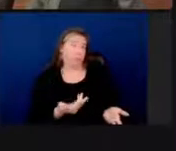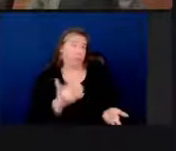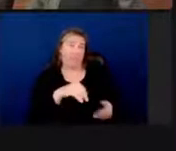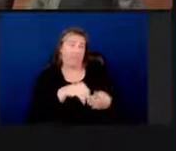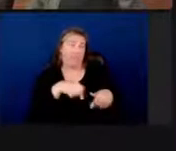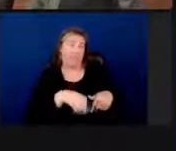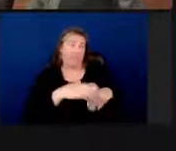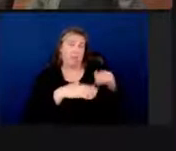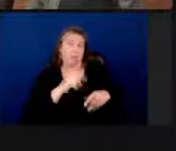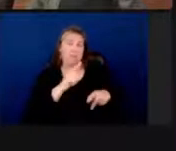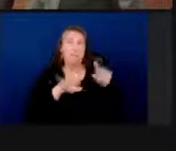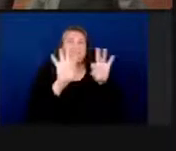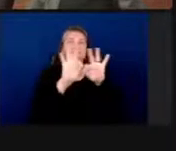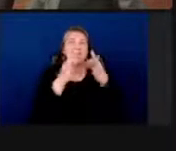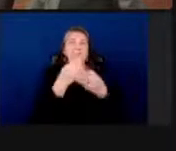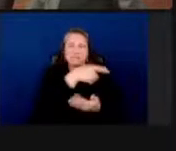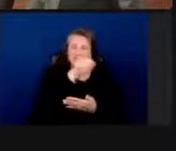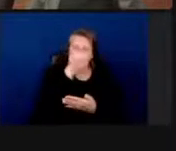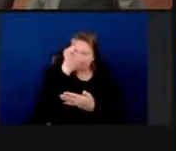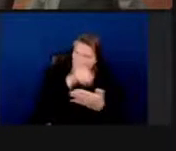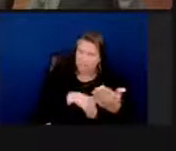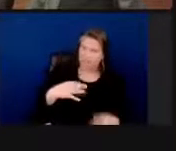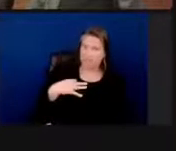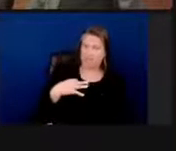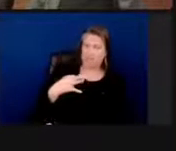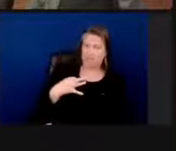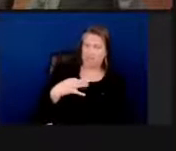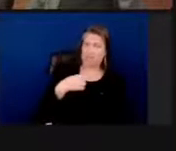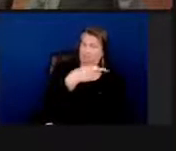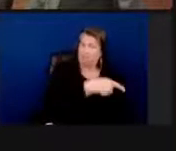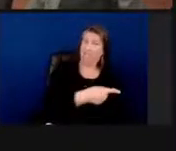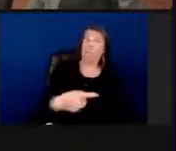na tunaona kuwa familia pia